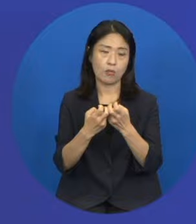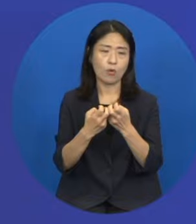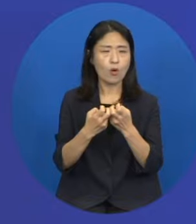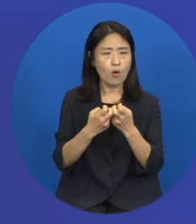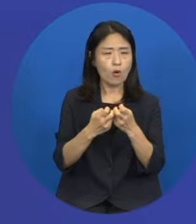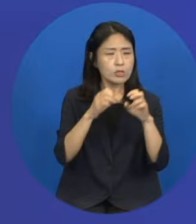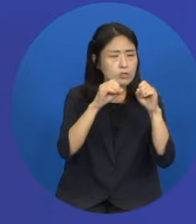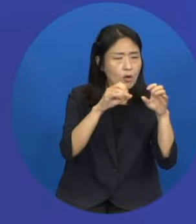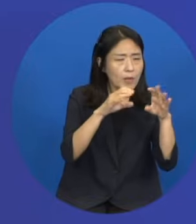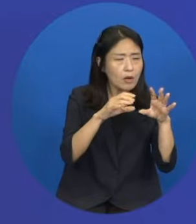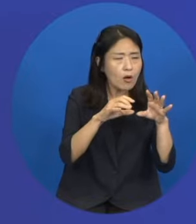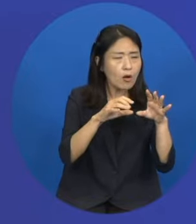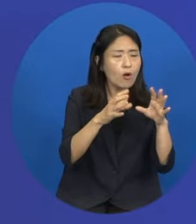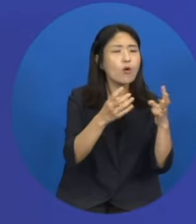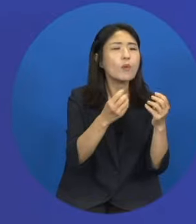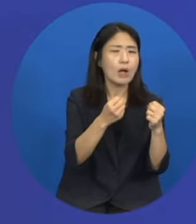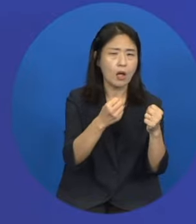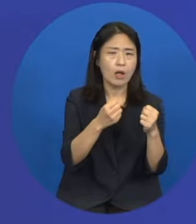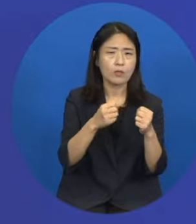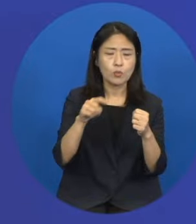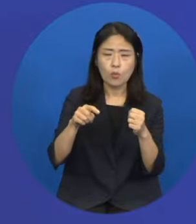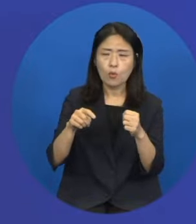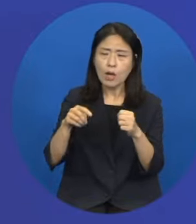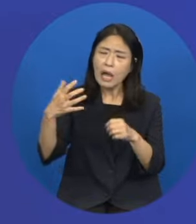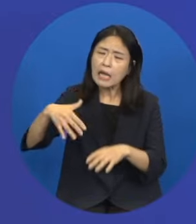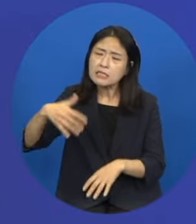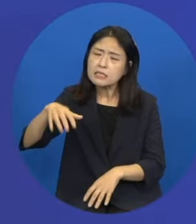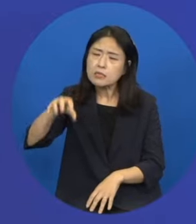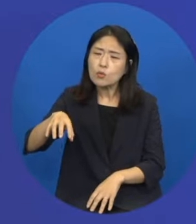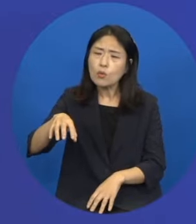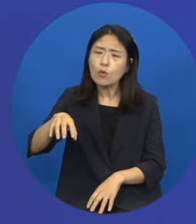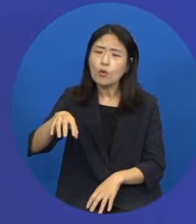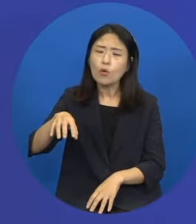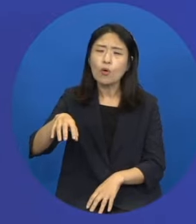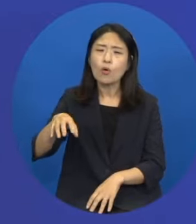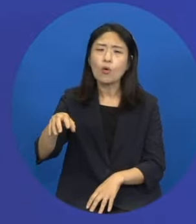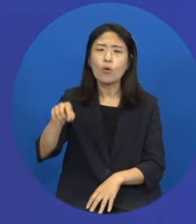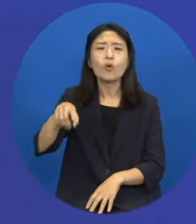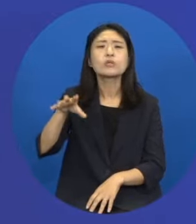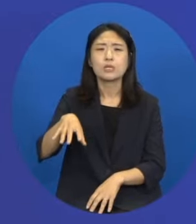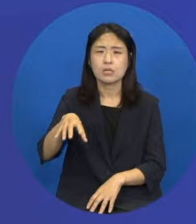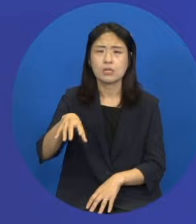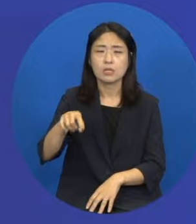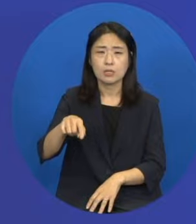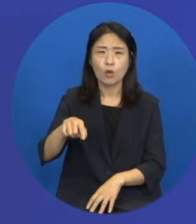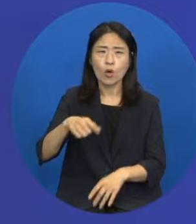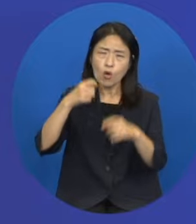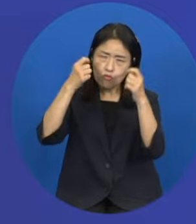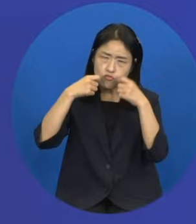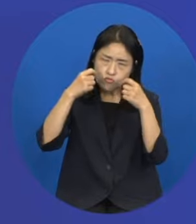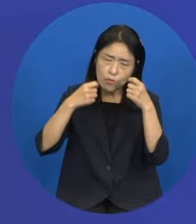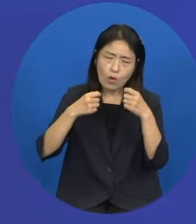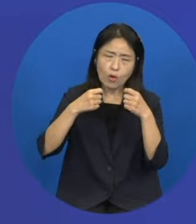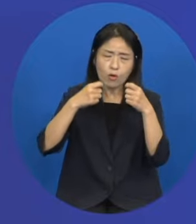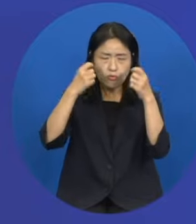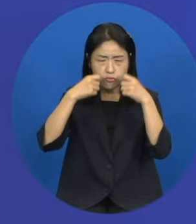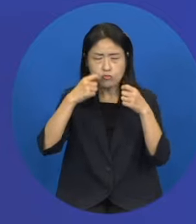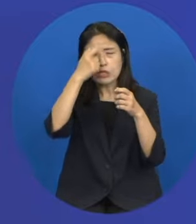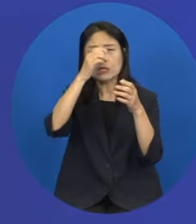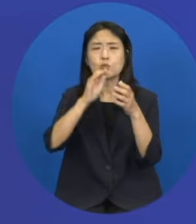않았고 어떠한 어려움이 있는지 모여서 함께 기도하고 울며 전략을 짜는 그런